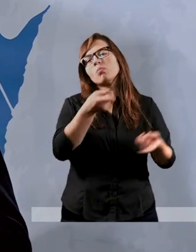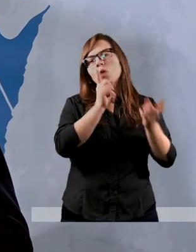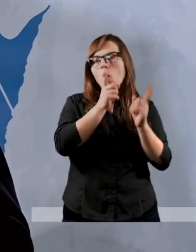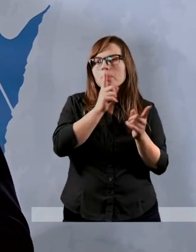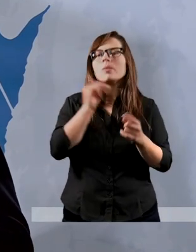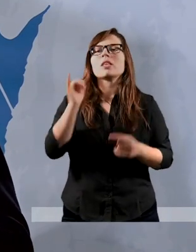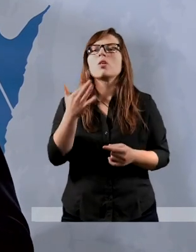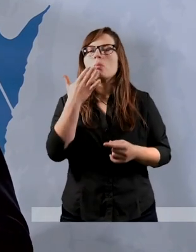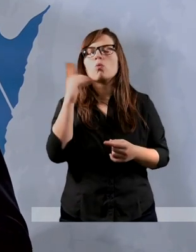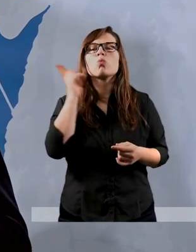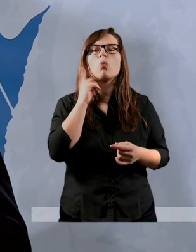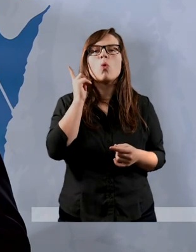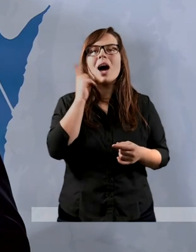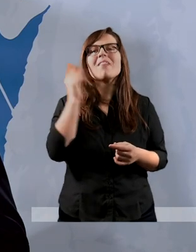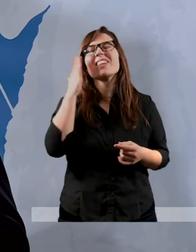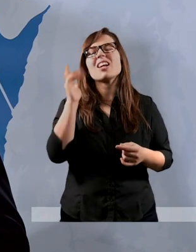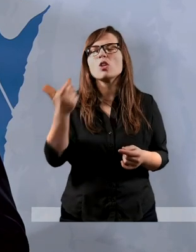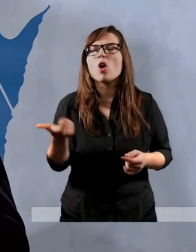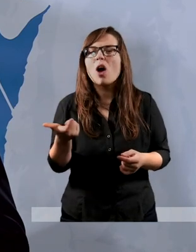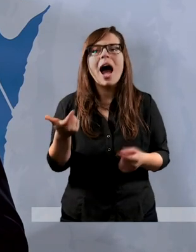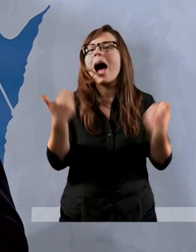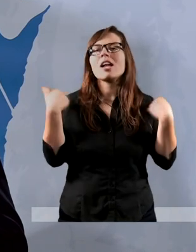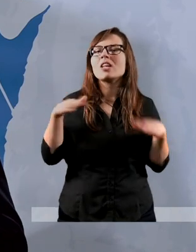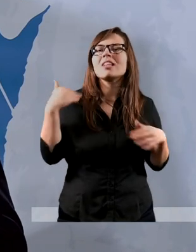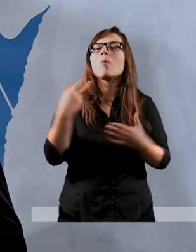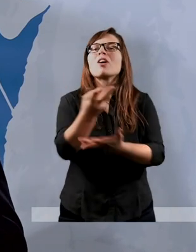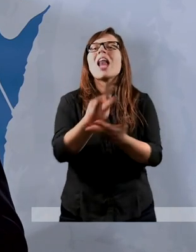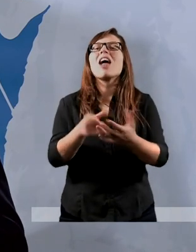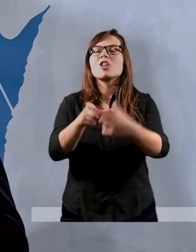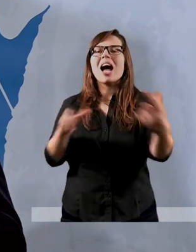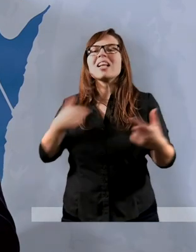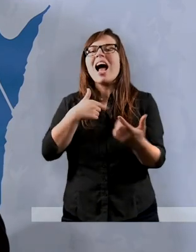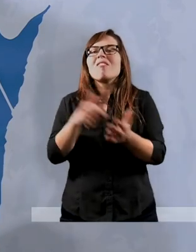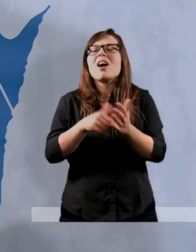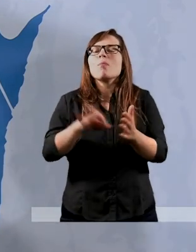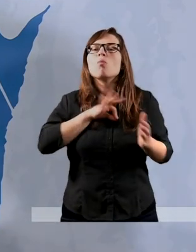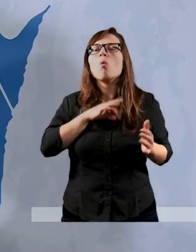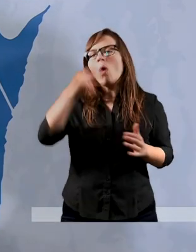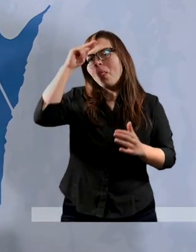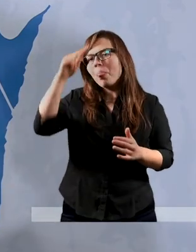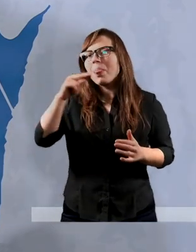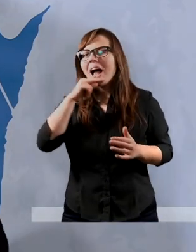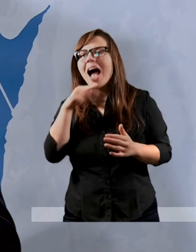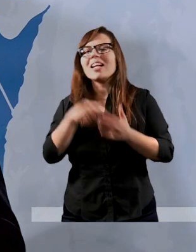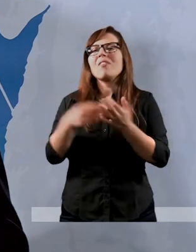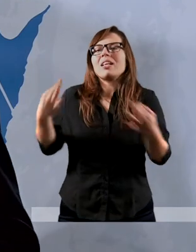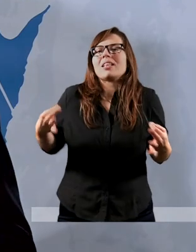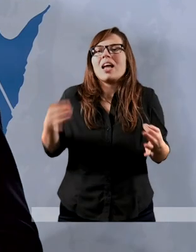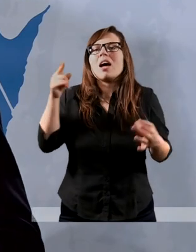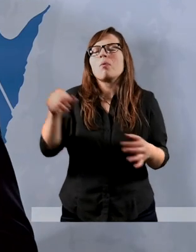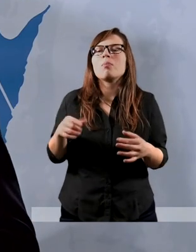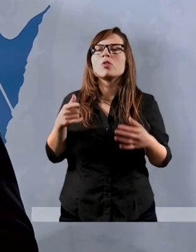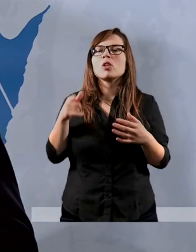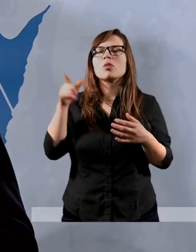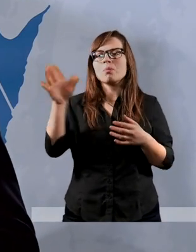rozmawialiśmy i mówi, słuchaj, wiesz co, a nie chciałbyś leżanki, bo akurat mój tata teraz wymienia